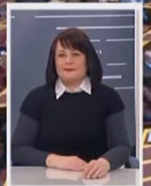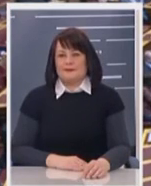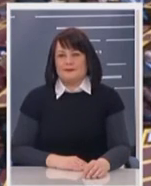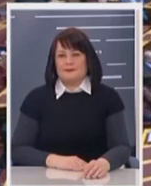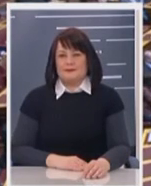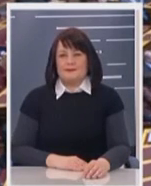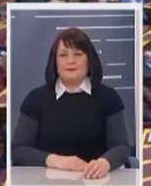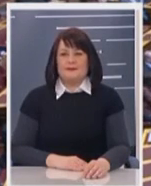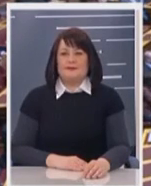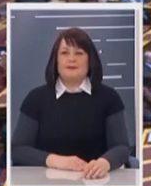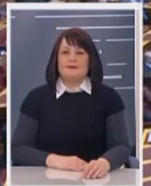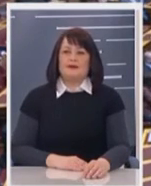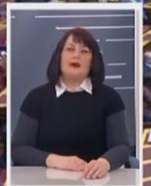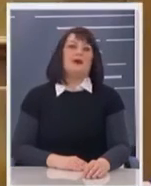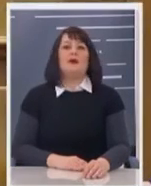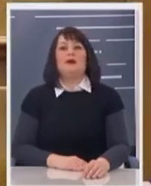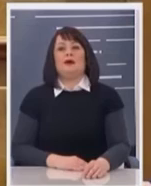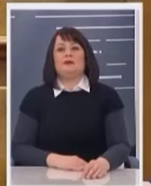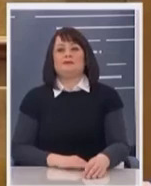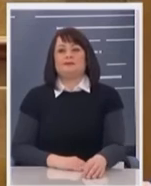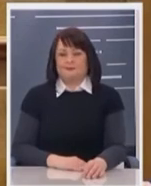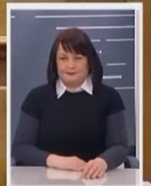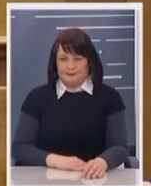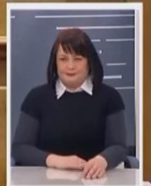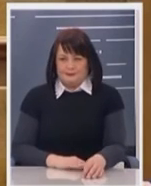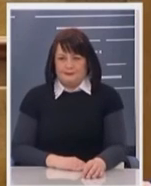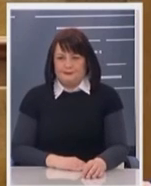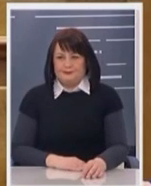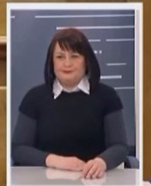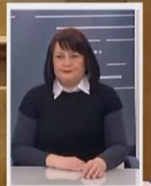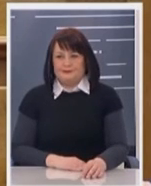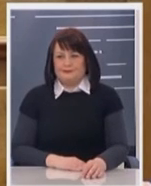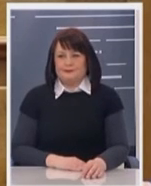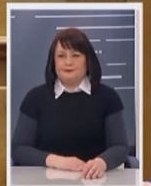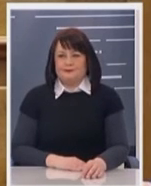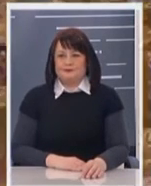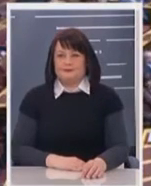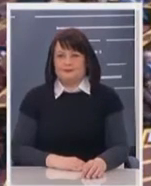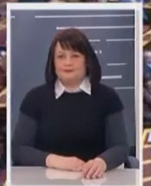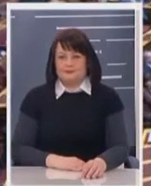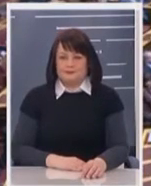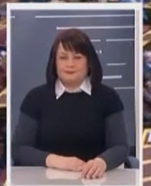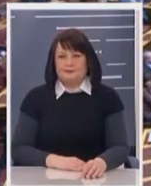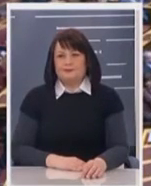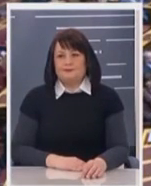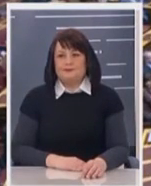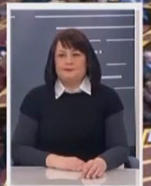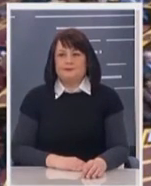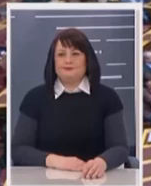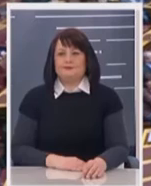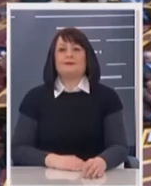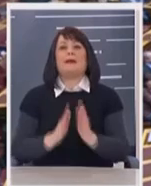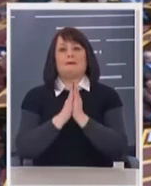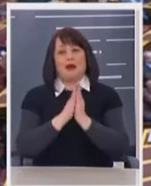Κύριε Γεωργιάδη, μη διακόπτουμε. διακόπτεται. Συνεχίστε, κύριε